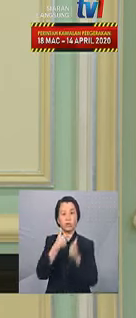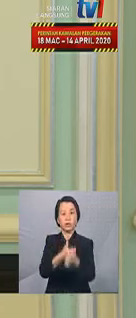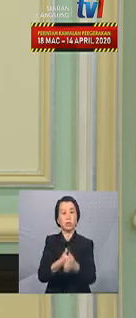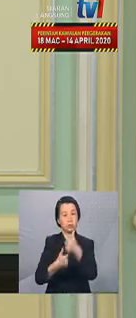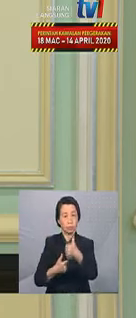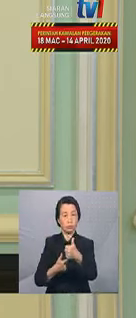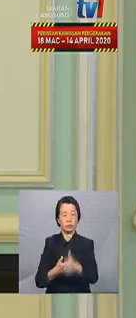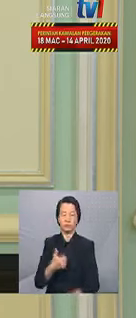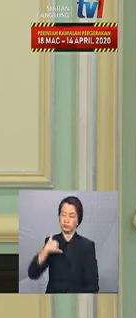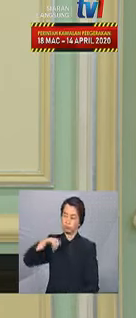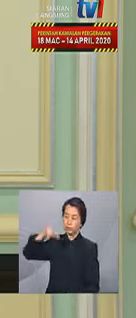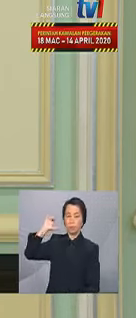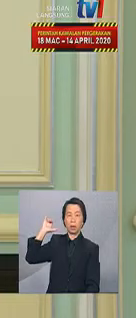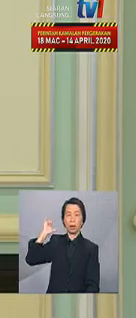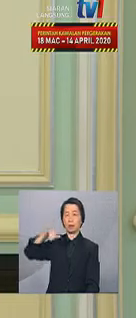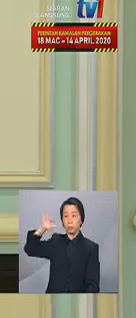Semalam seramai